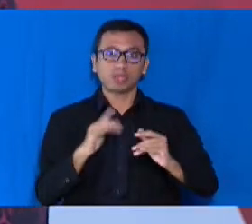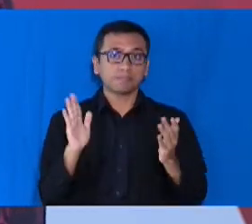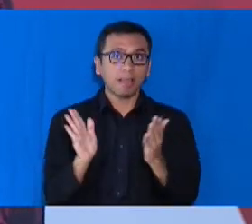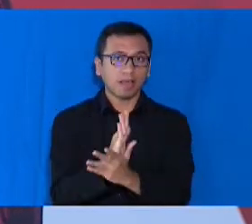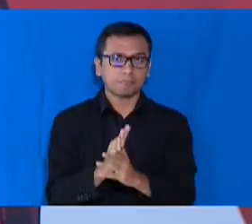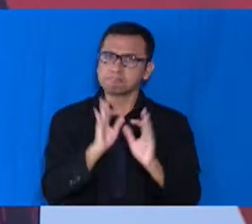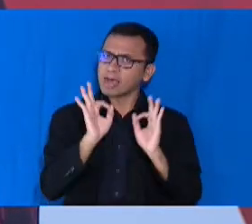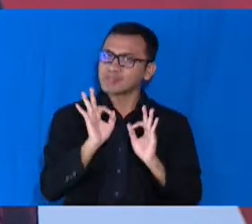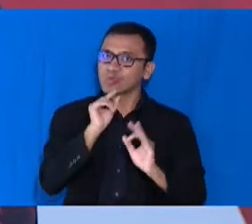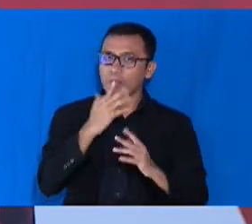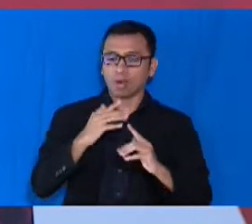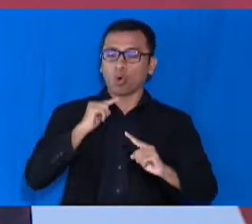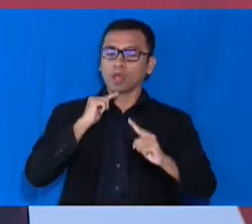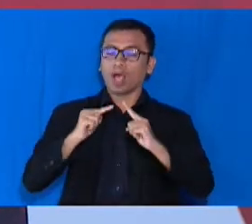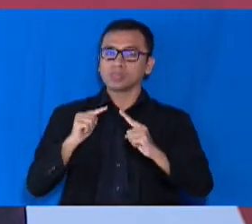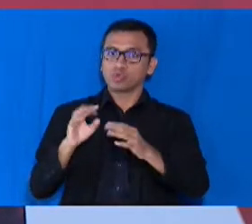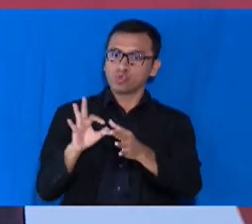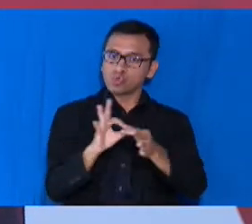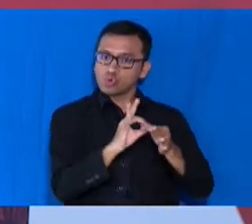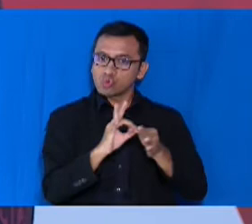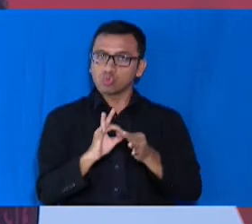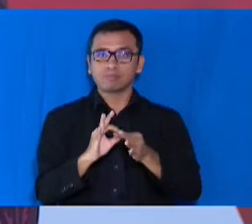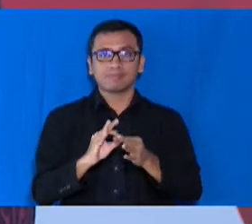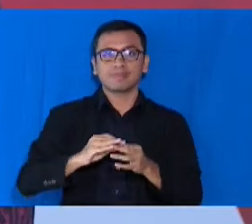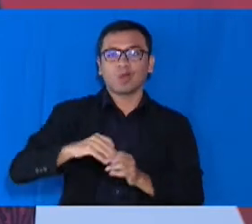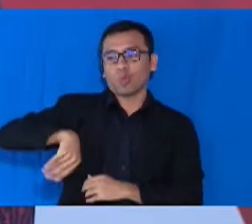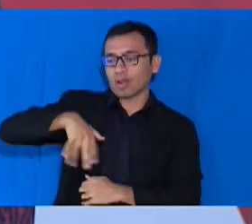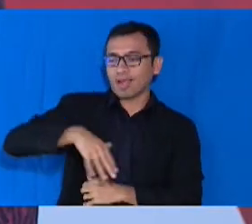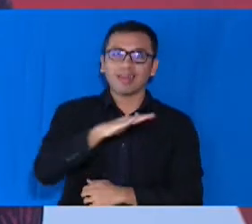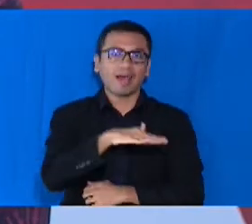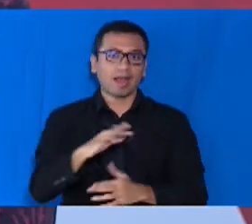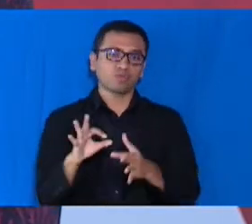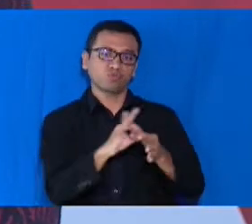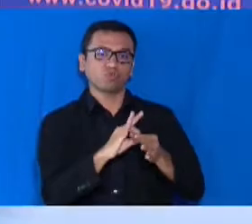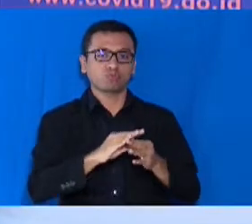yang baik dengan anak-anak kita dan dengan keluarga kita.